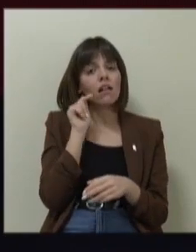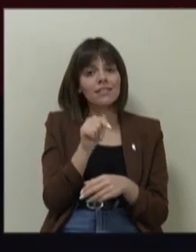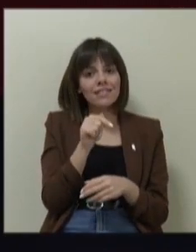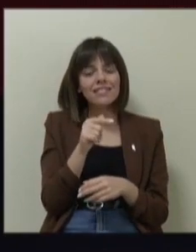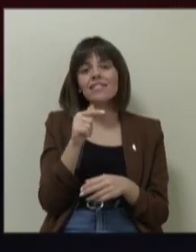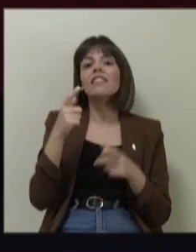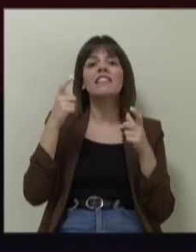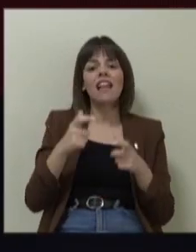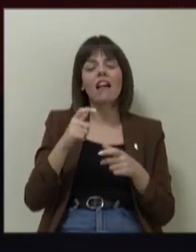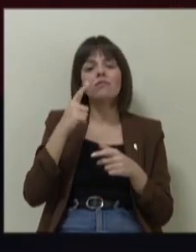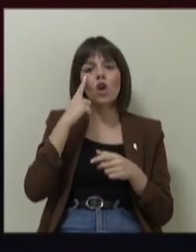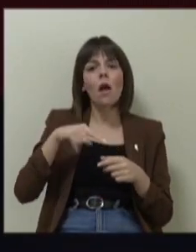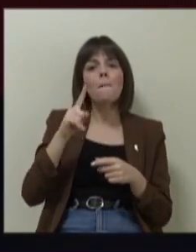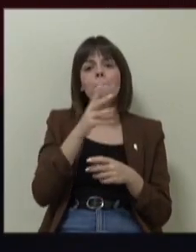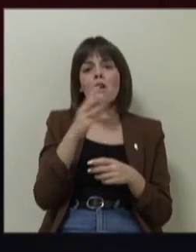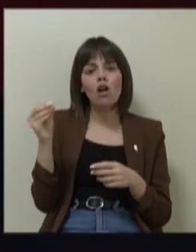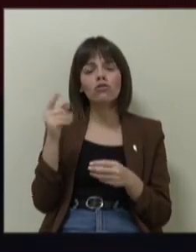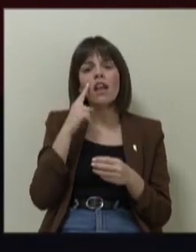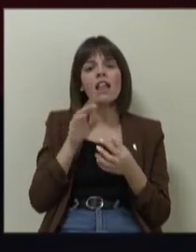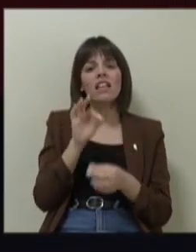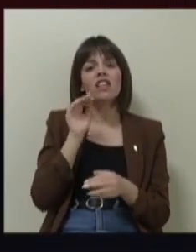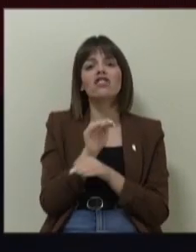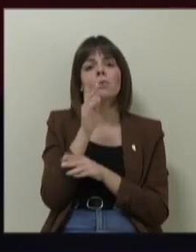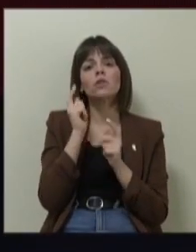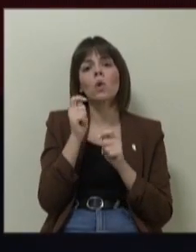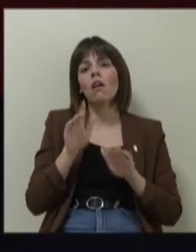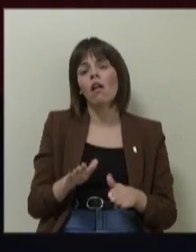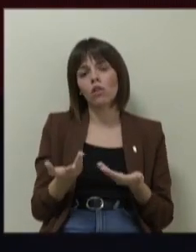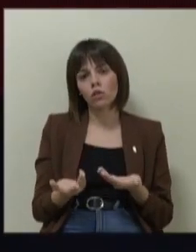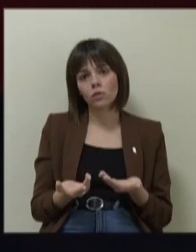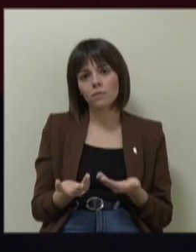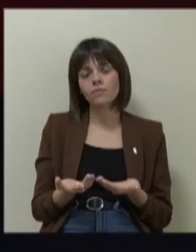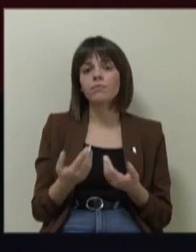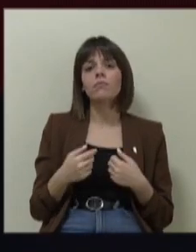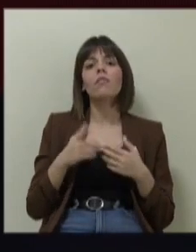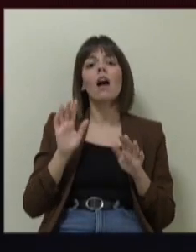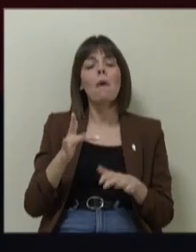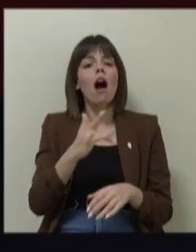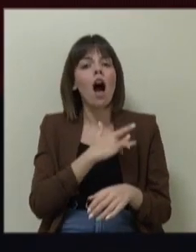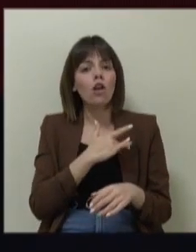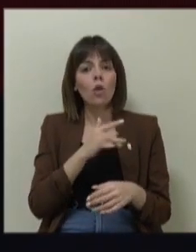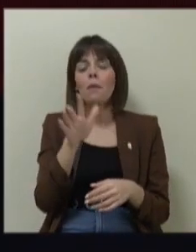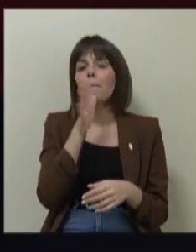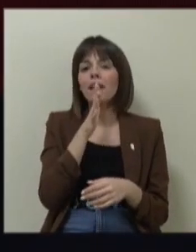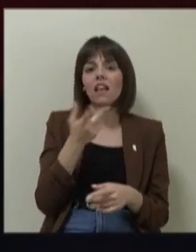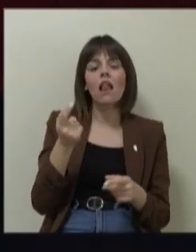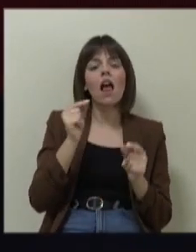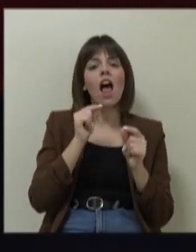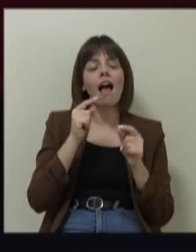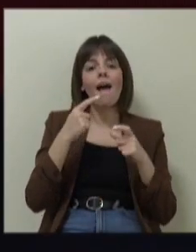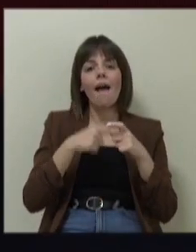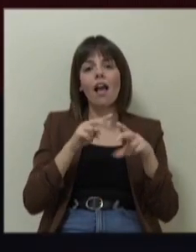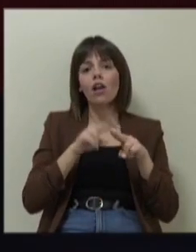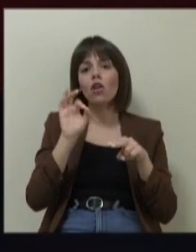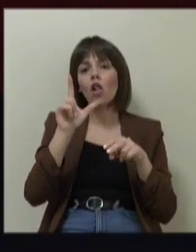milyarlarca insan, doğanın parçası, yaşamak zorunda kalıyoruz. Halbuki Anadolu'nun bilgeliği ve ekoloji bilimi